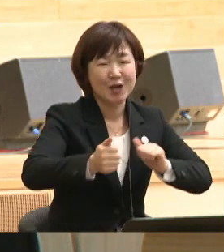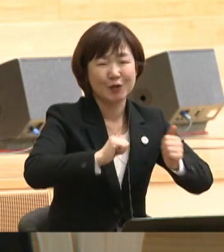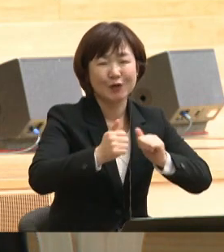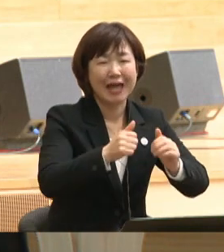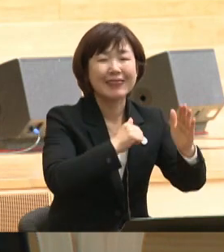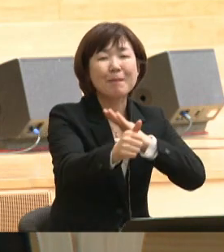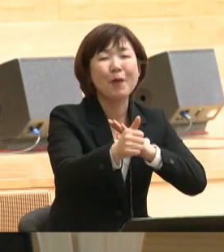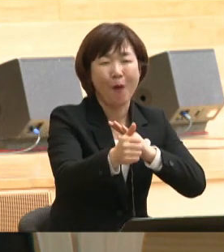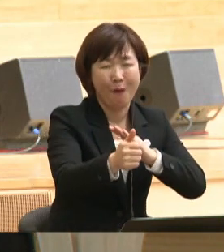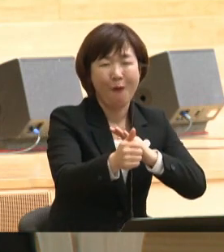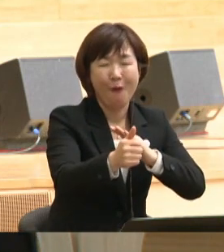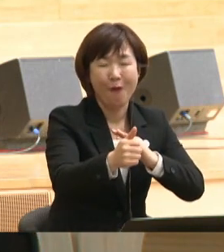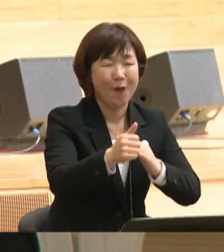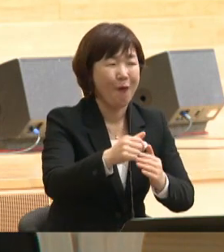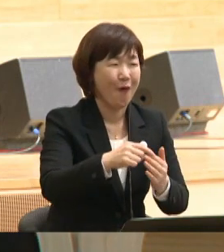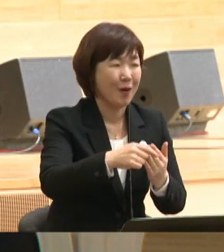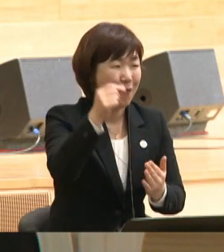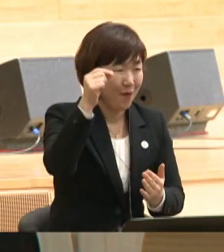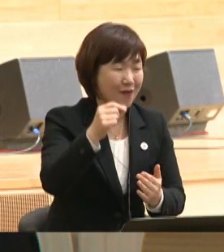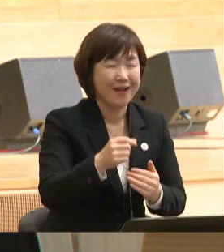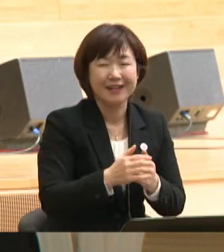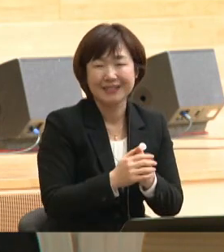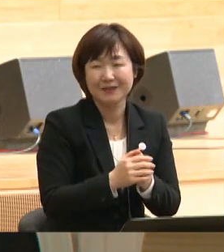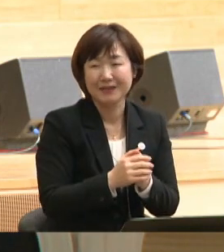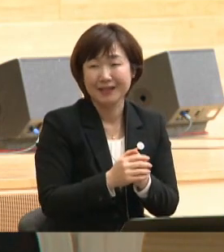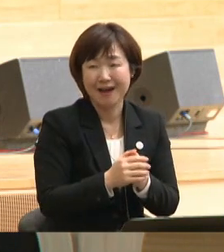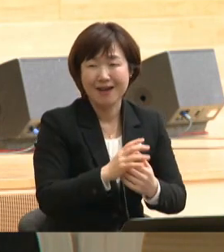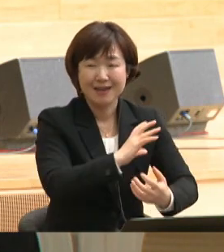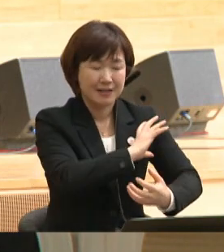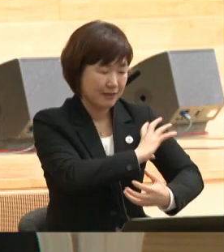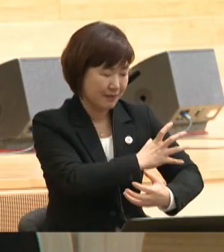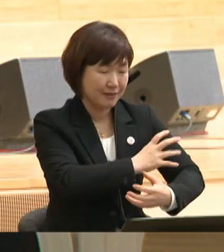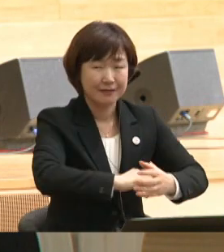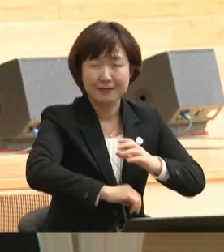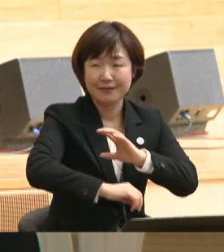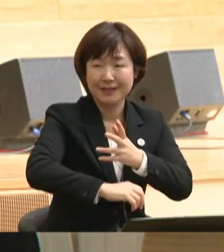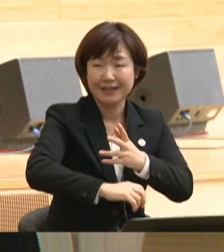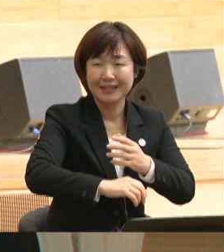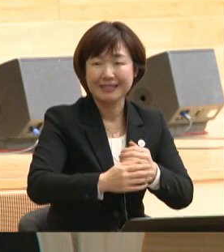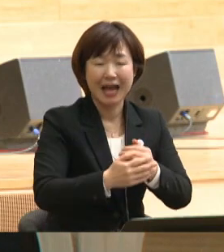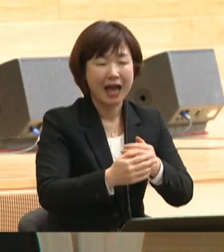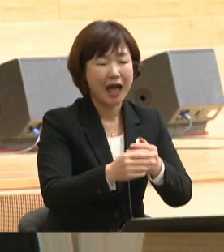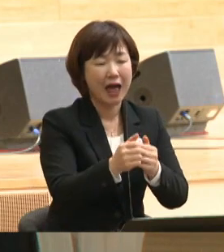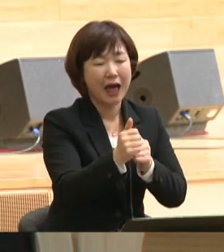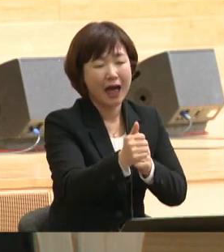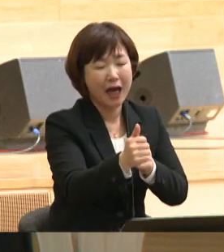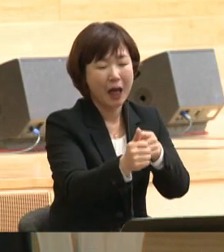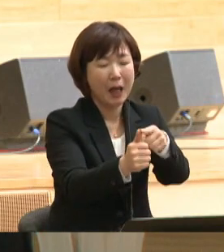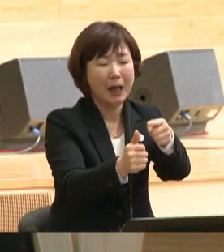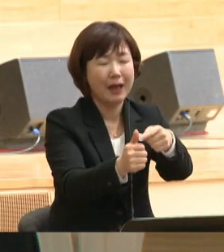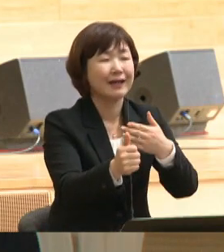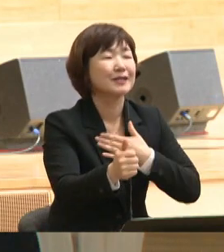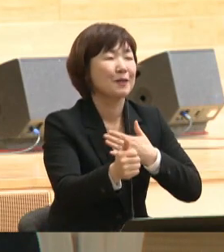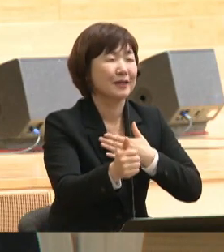나게 됐었습니다 근육 칼라진 거 보이십니까 저 앞에 저 사람이 접니다